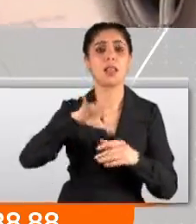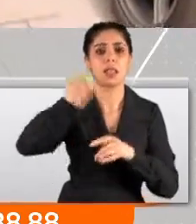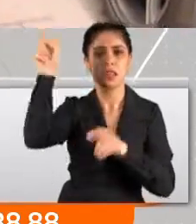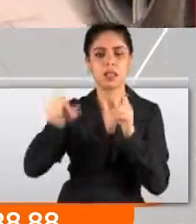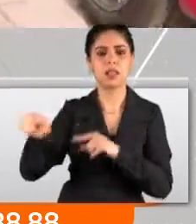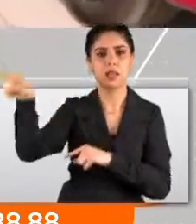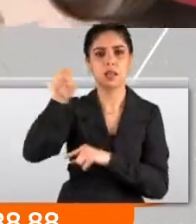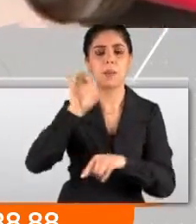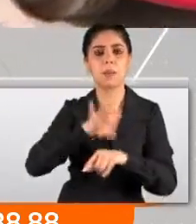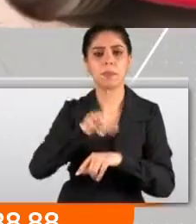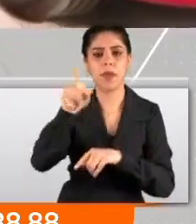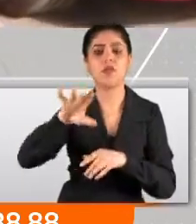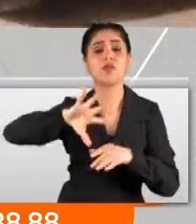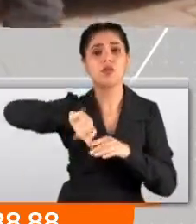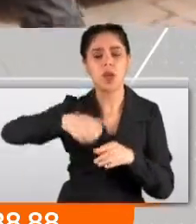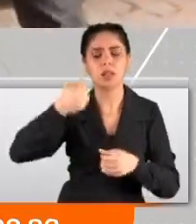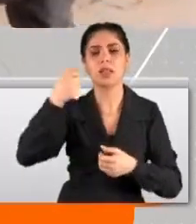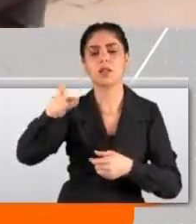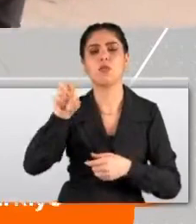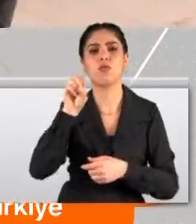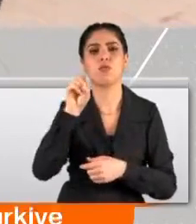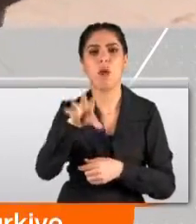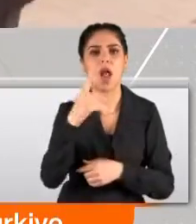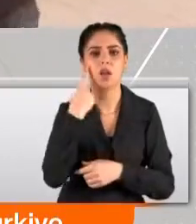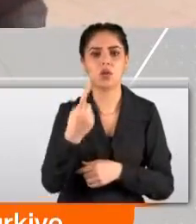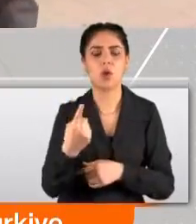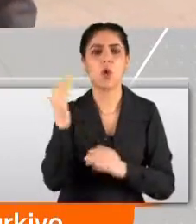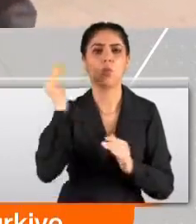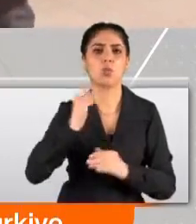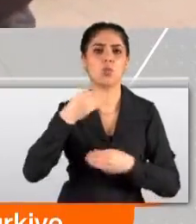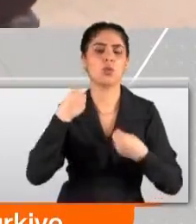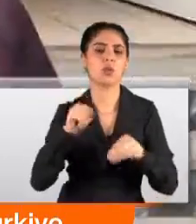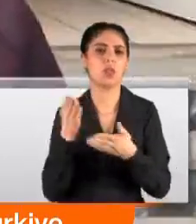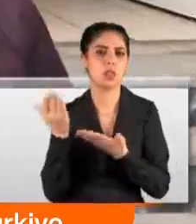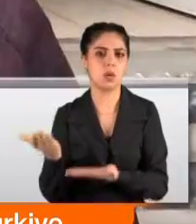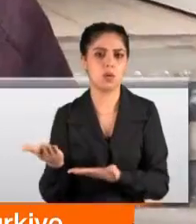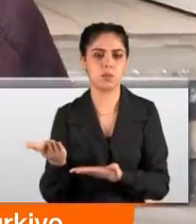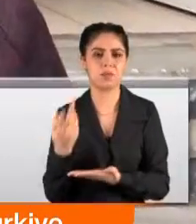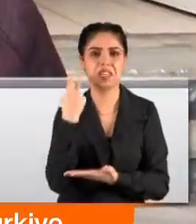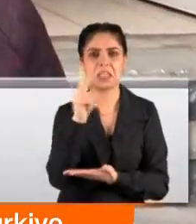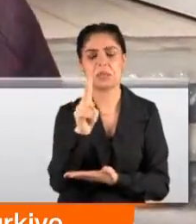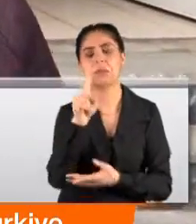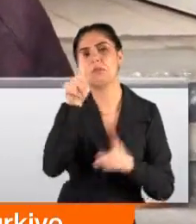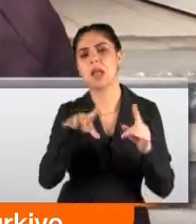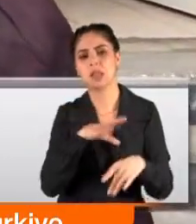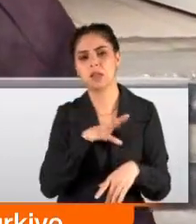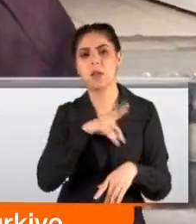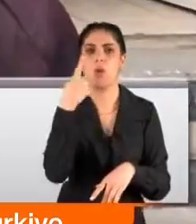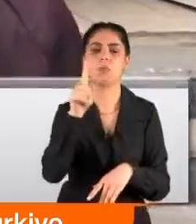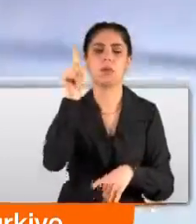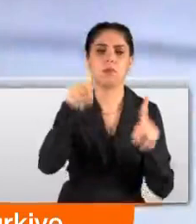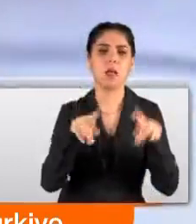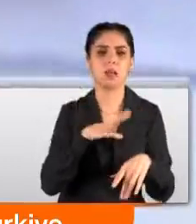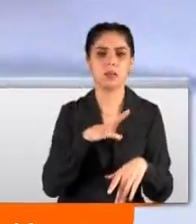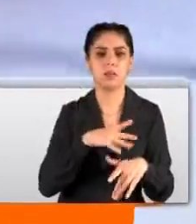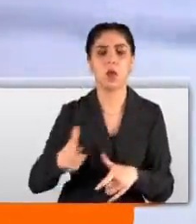hırsızlarsa saniyeler içinde çaldıkları bu farları onda bir fiyatına satıyorlar. 2000 TL olan da var. 10.000 TL olan da